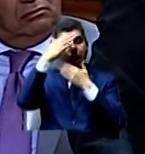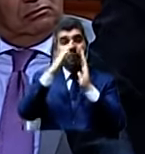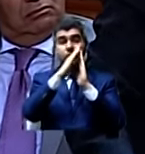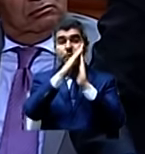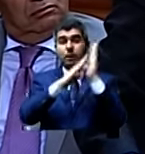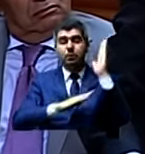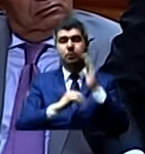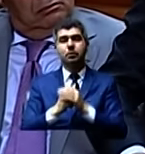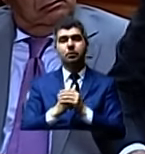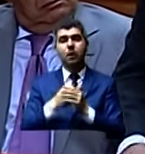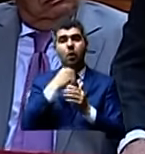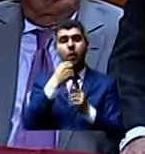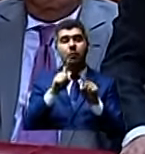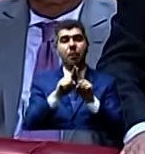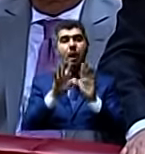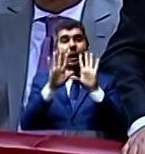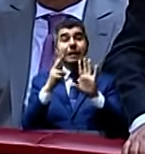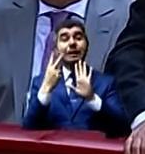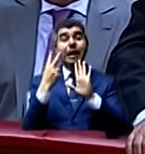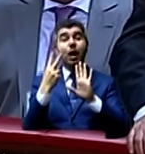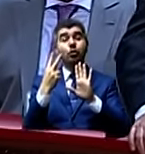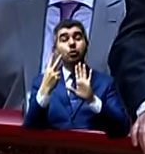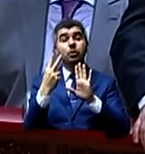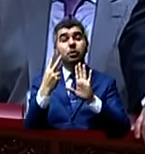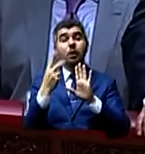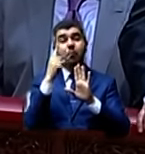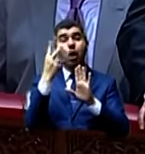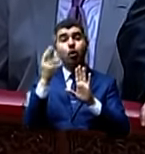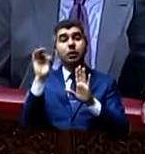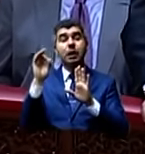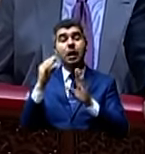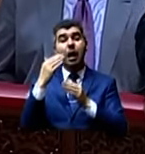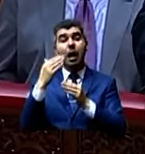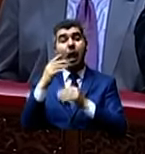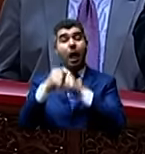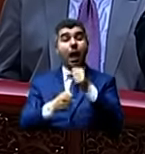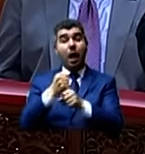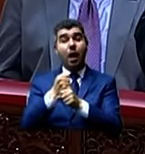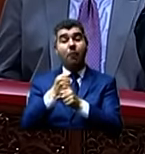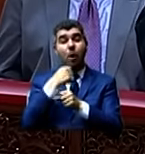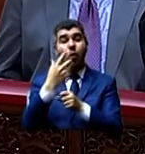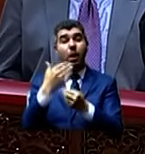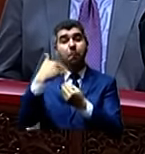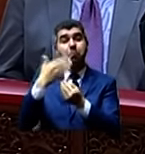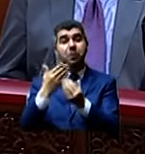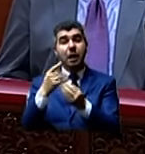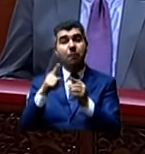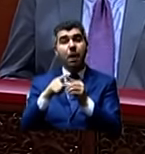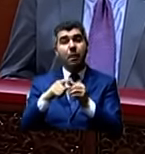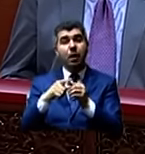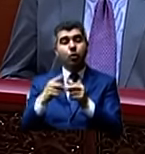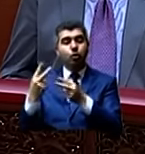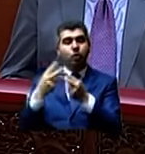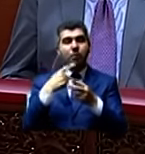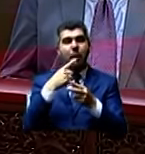المغربيه ديال بلاد عندها 12 قرن انه كتجي البصله، عيب، حرام عليك. وكنهضر معك